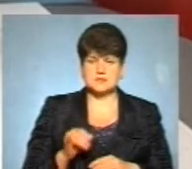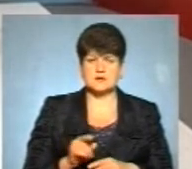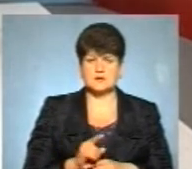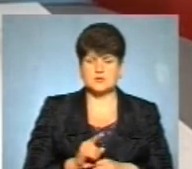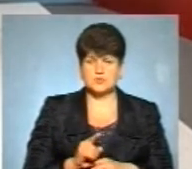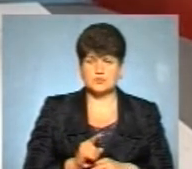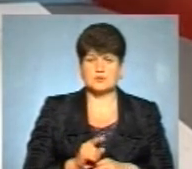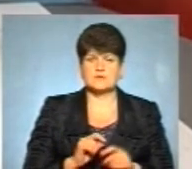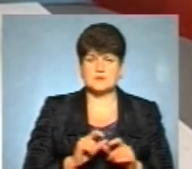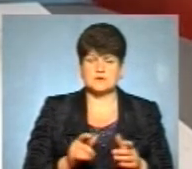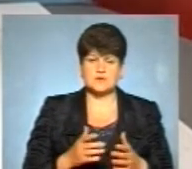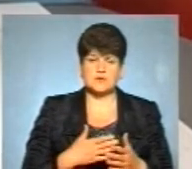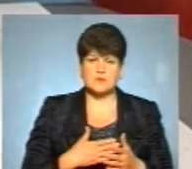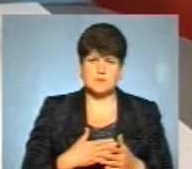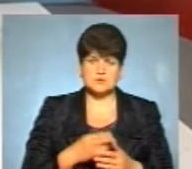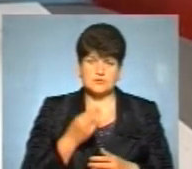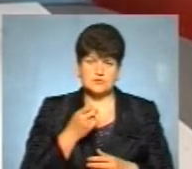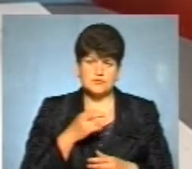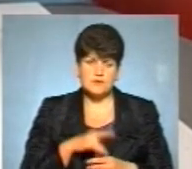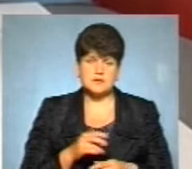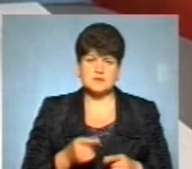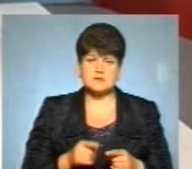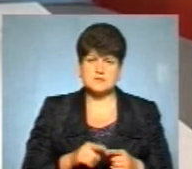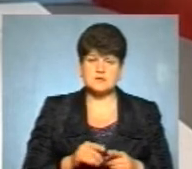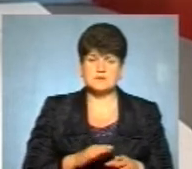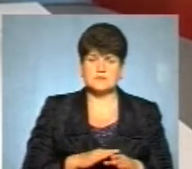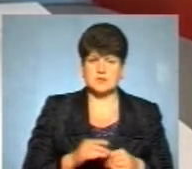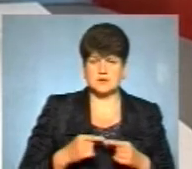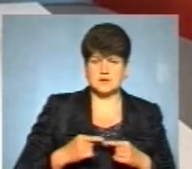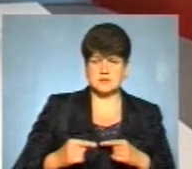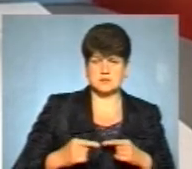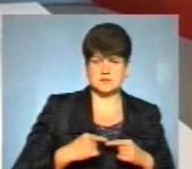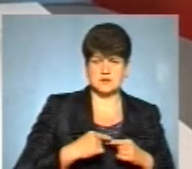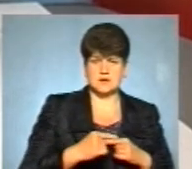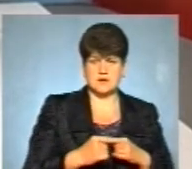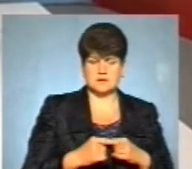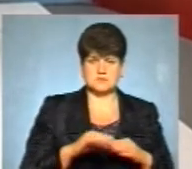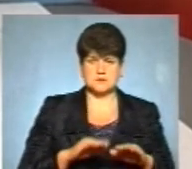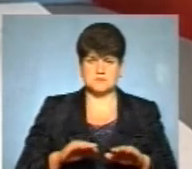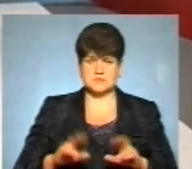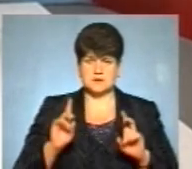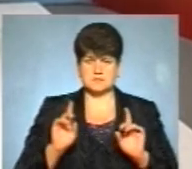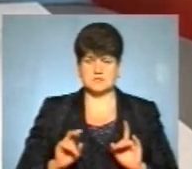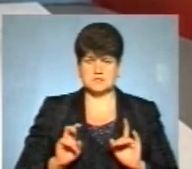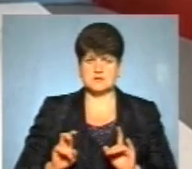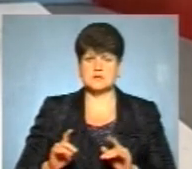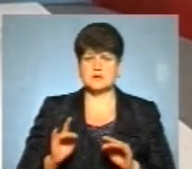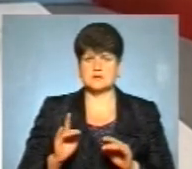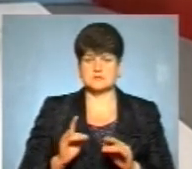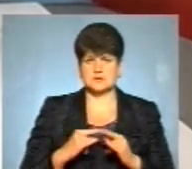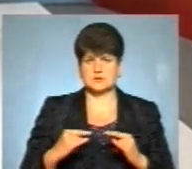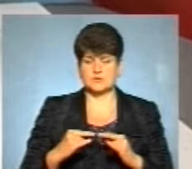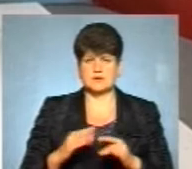закладах громадського харчування. А саме це є дотримання дистанції між місцями для сидіння за сусідніми столиками не